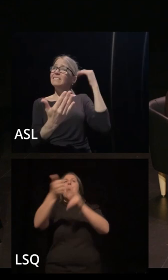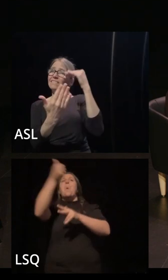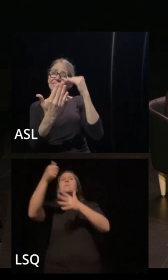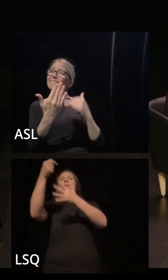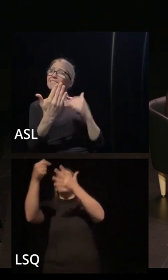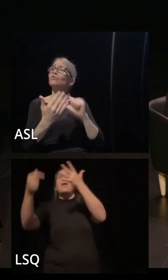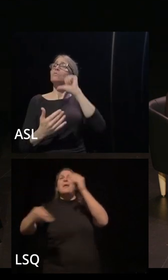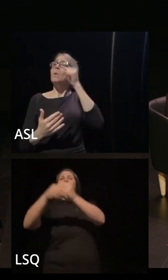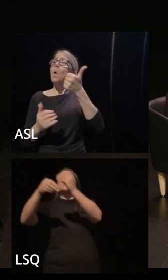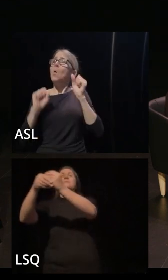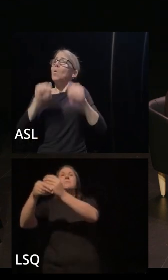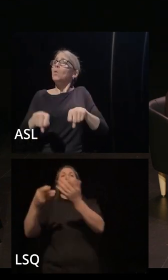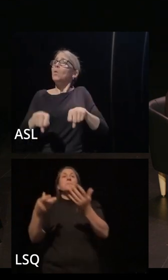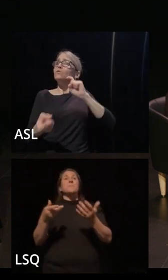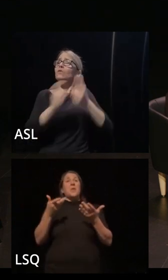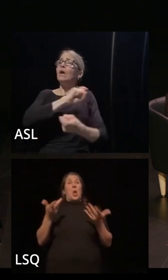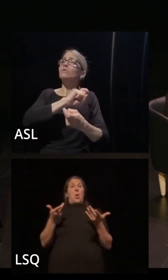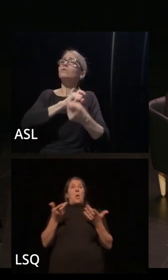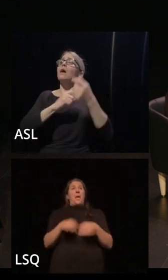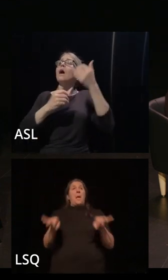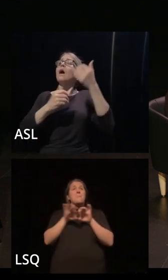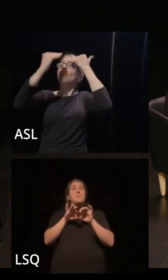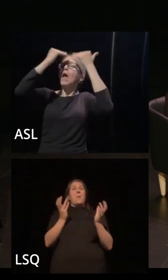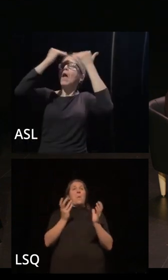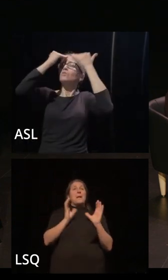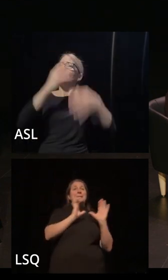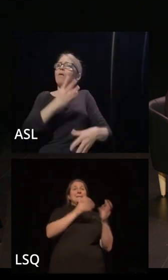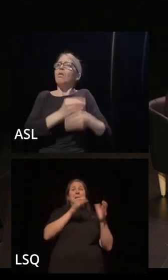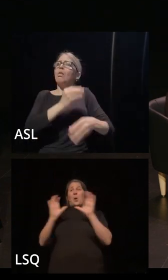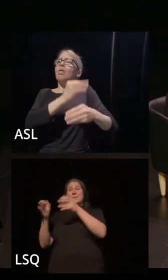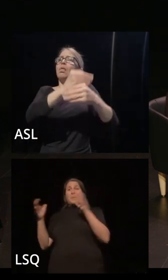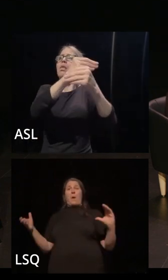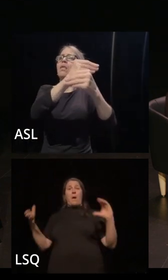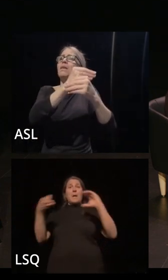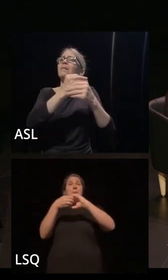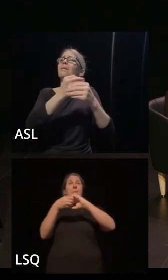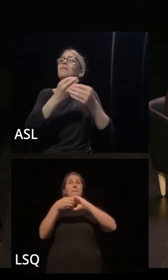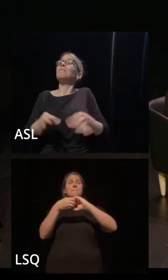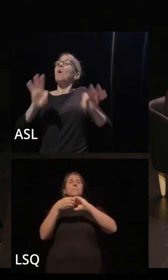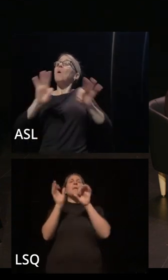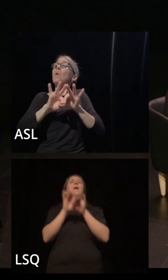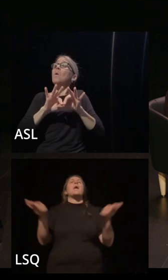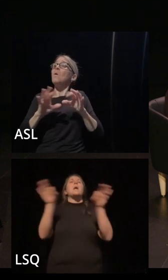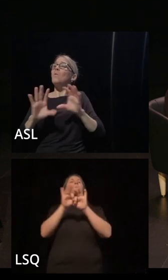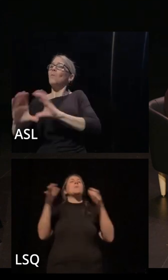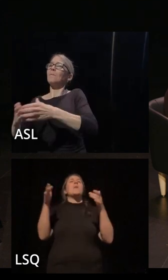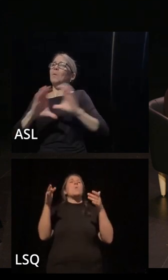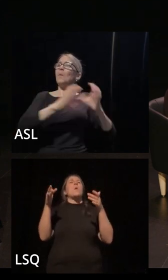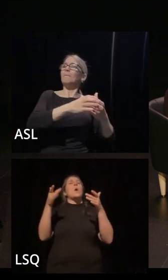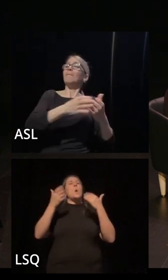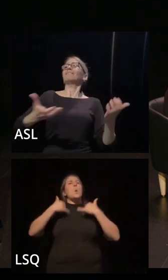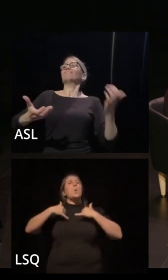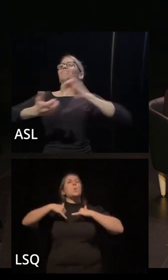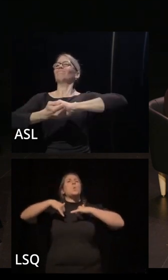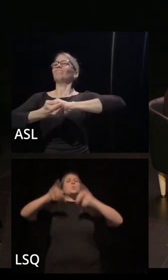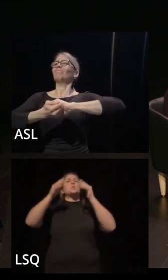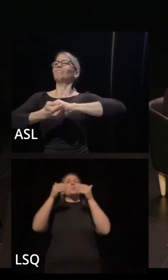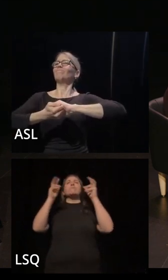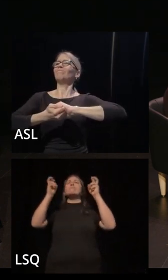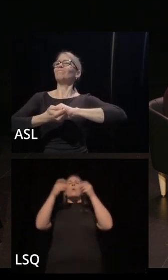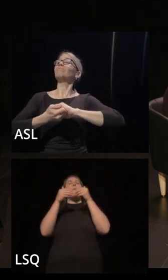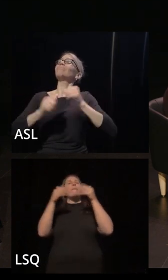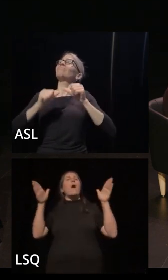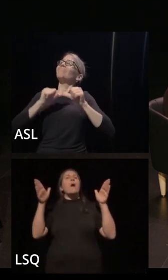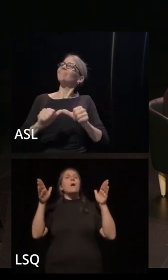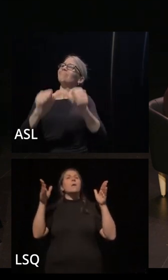intersectorialité, notamment art-sciences, l'important de garder un dialogue qui est ouvert, que les gens puissent ressentir, mais